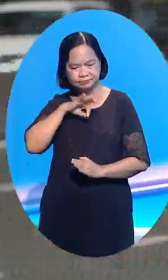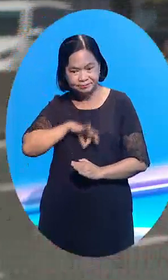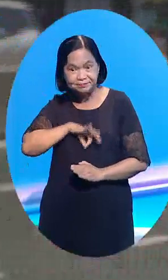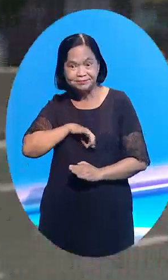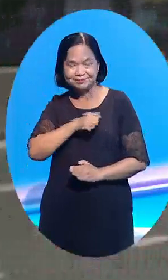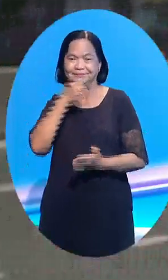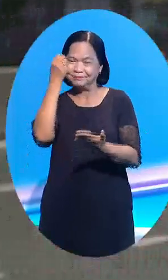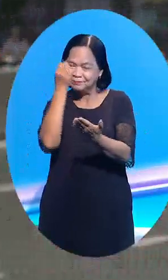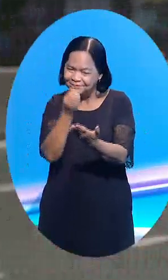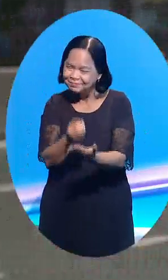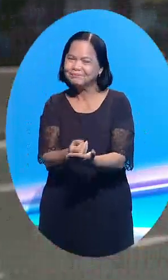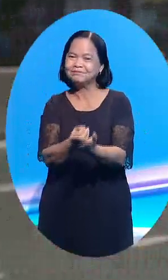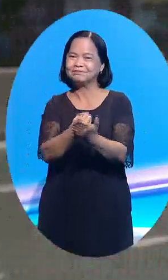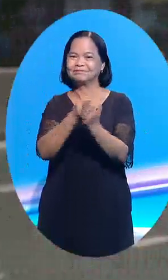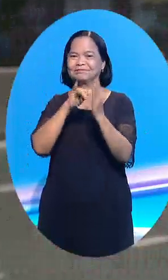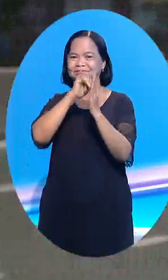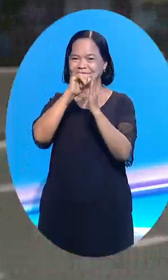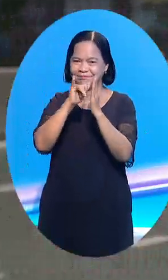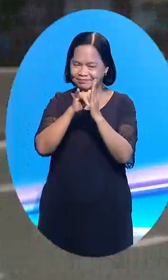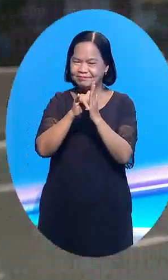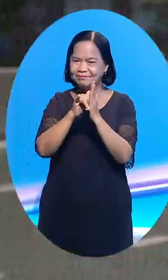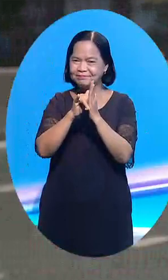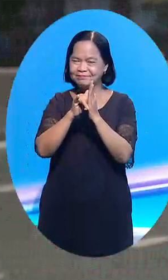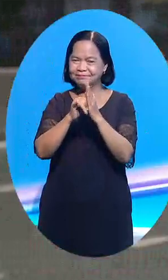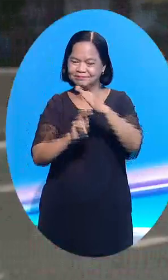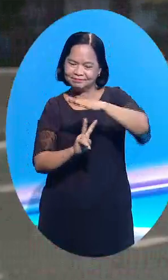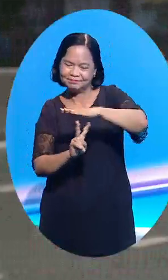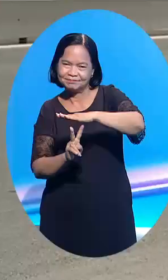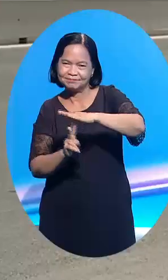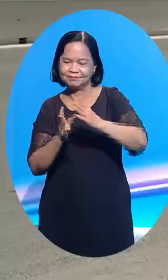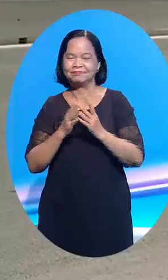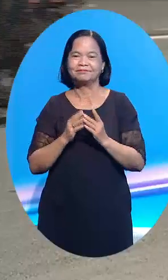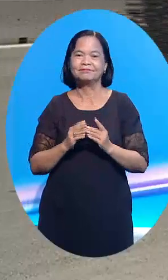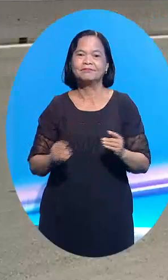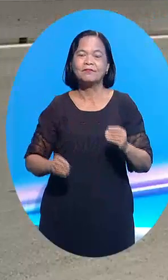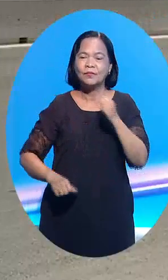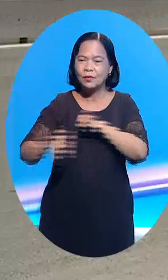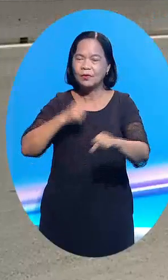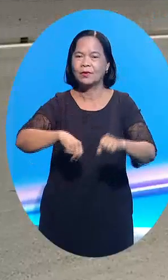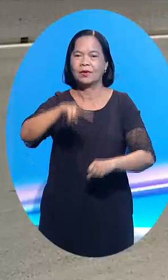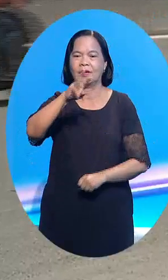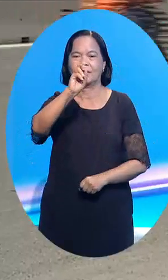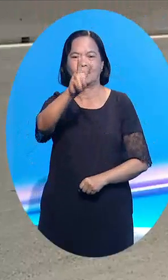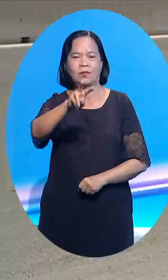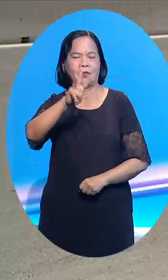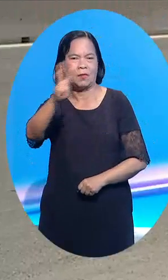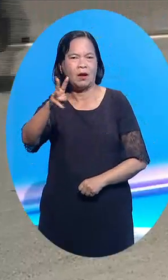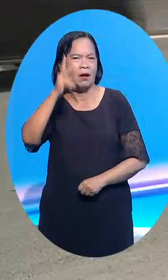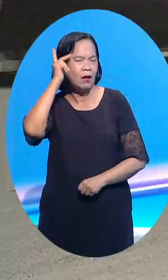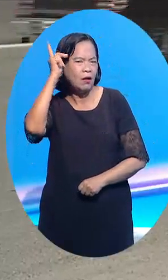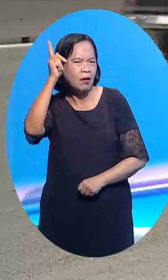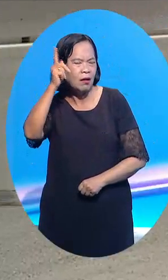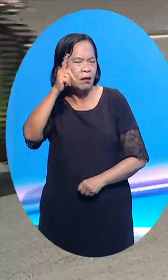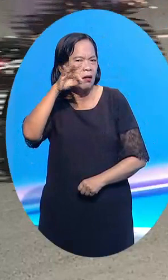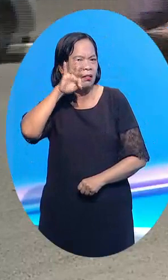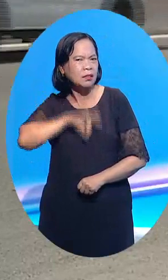mua, một yếu tố đang tác động hầu hết cho các kênh huy động vốn của doanh nghiệp bất động sản. Và nếu năm 2023 những vướng mắc về mặt tâm